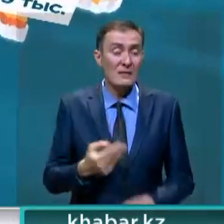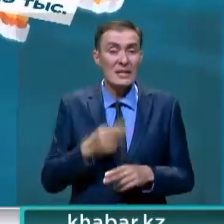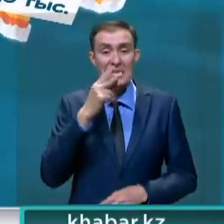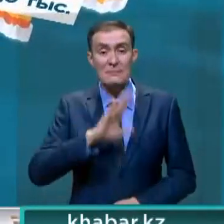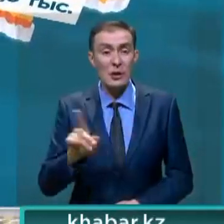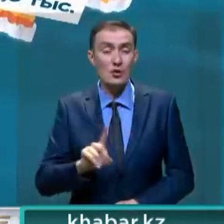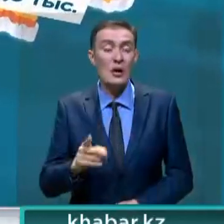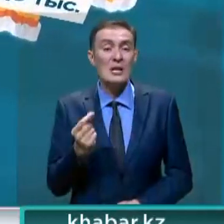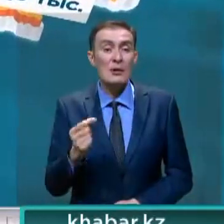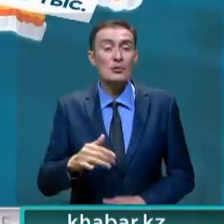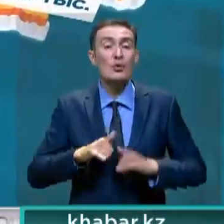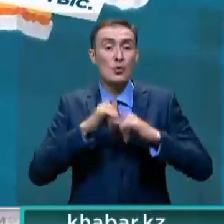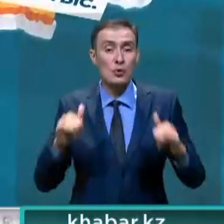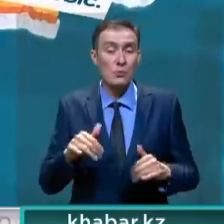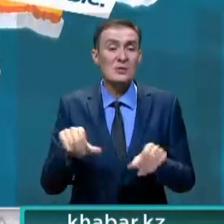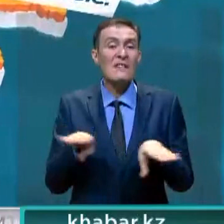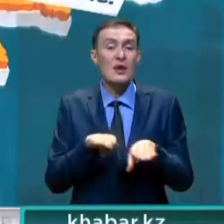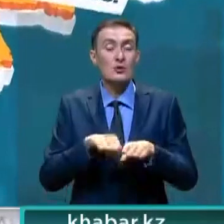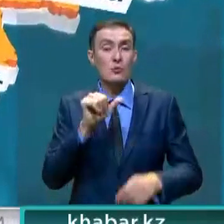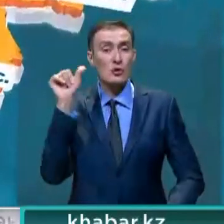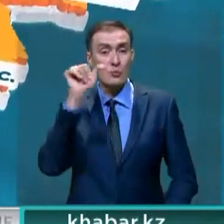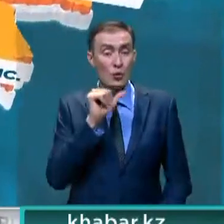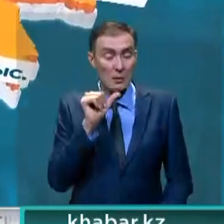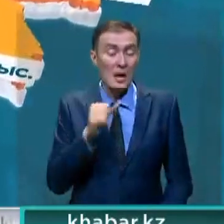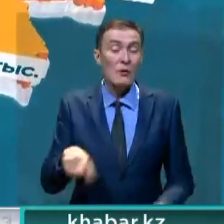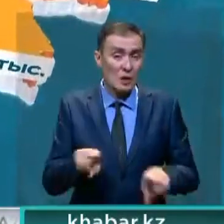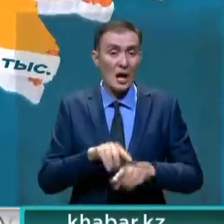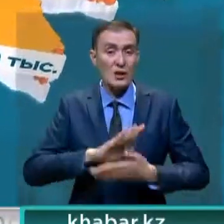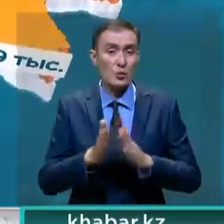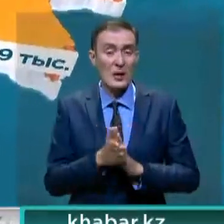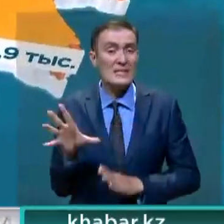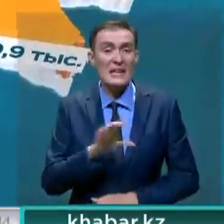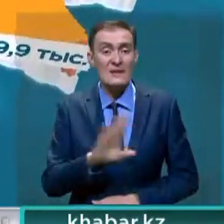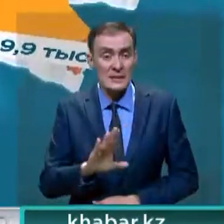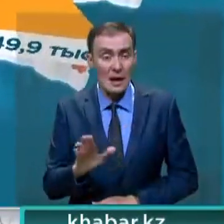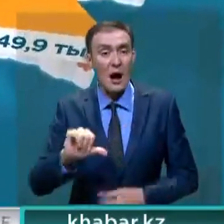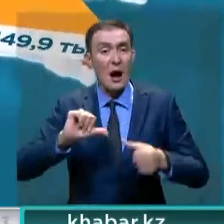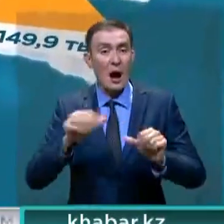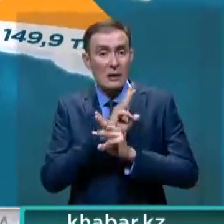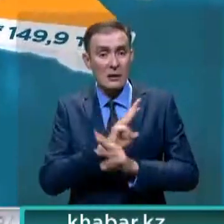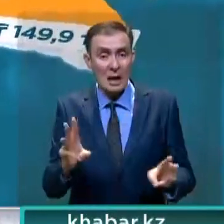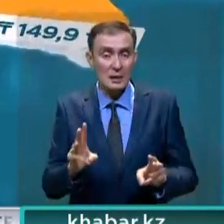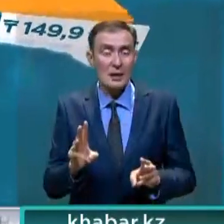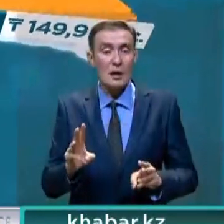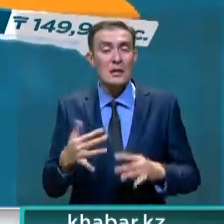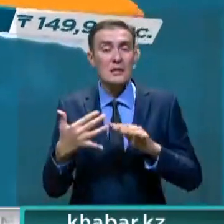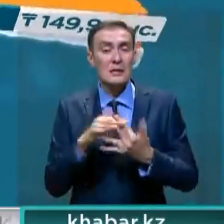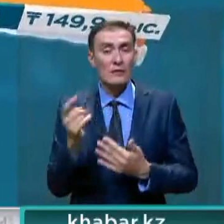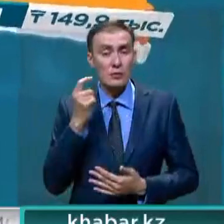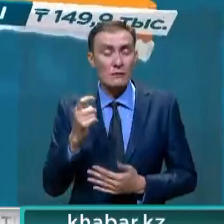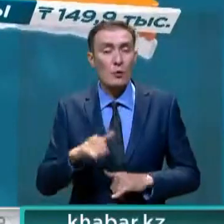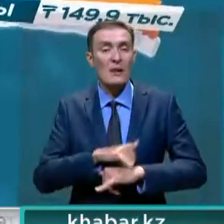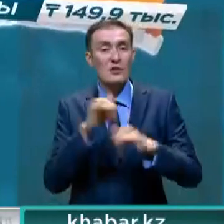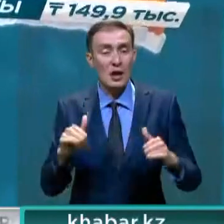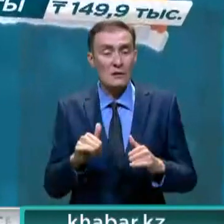даже несмотря на небольшой рост по сравнению с прошлым годом. Впрочем, такая ситуация не везде. Оклады сельхозников превышают средний уровень